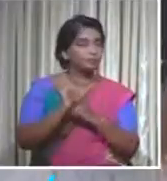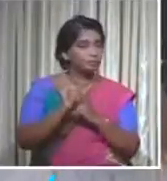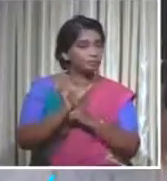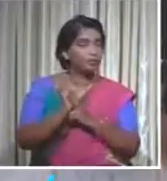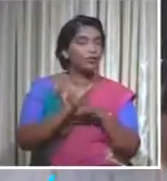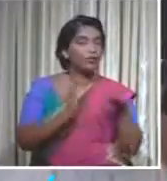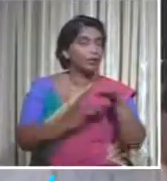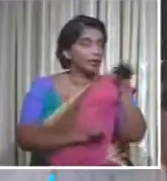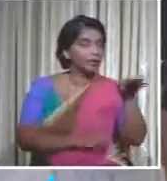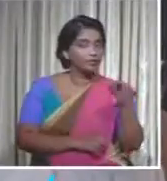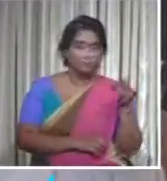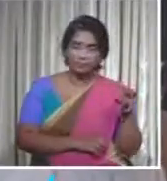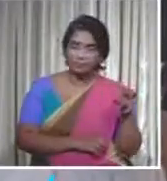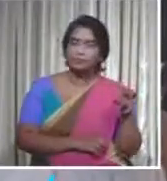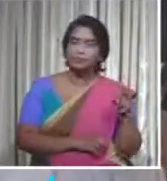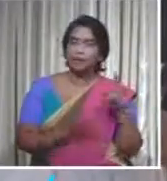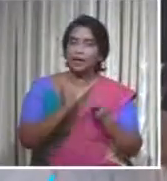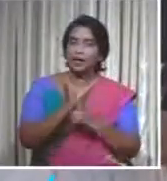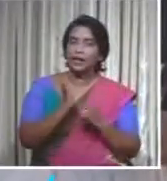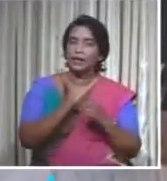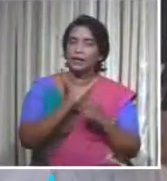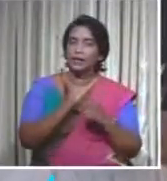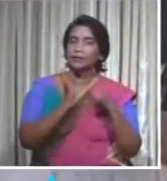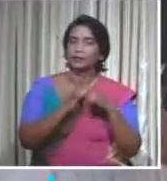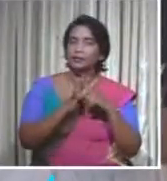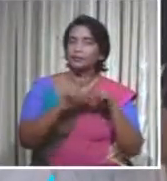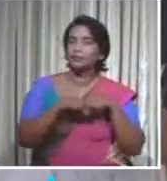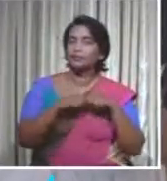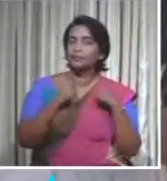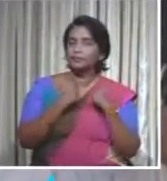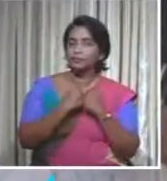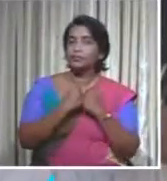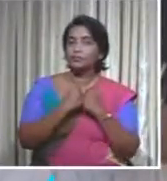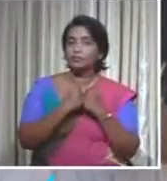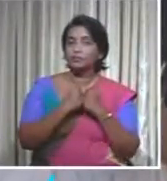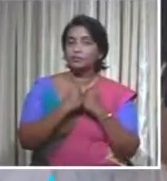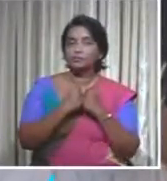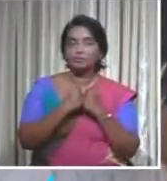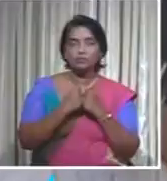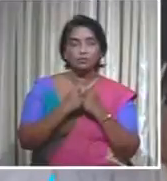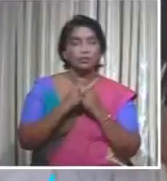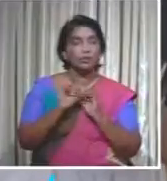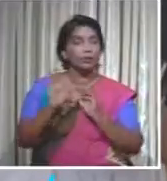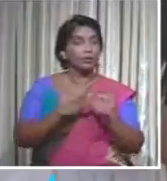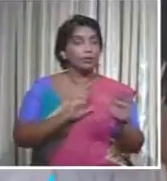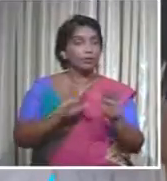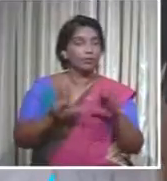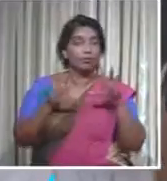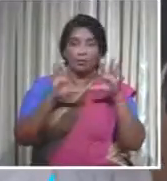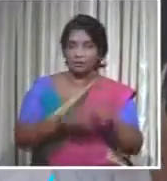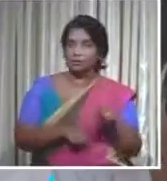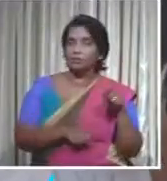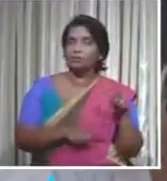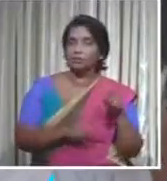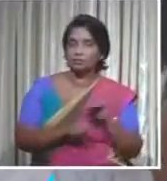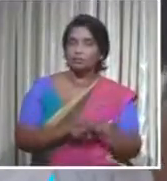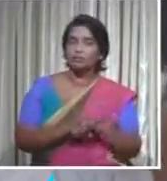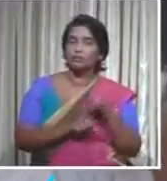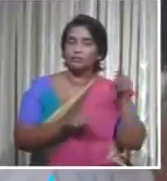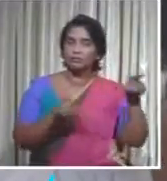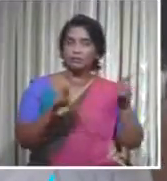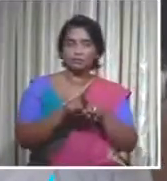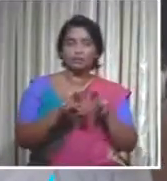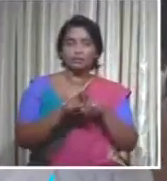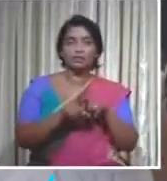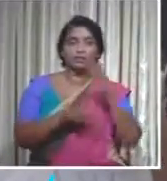मुमान कटपाट प्रदेश एवं विडयकू एंकाल अली